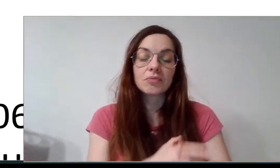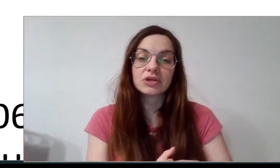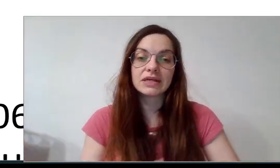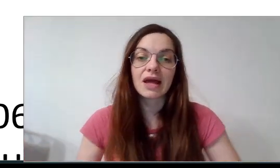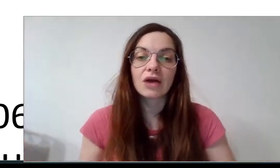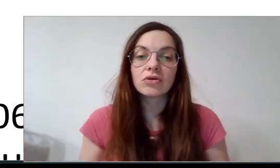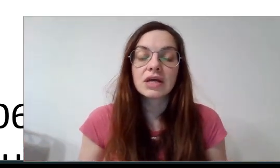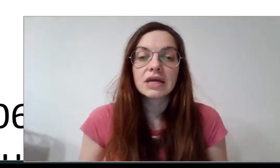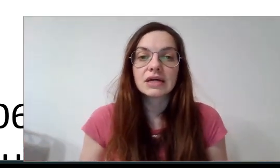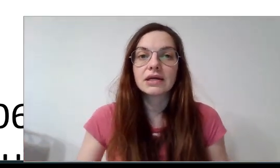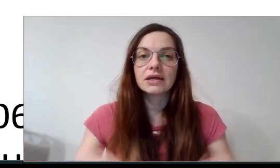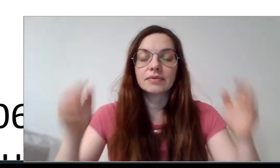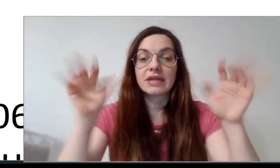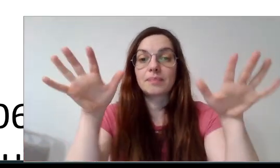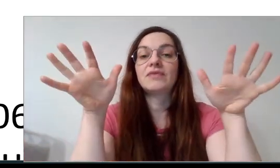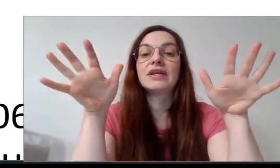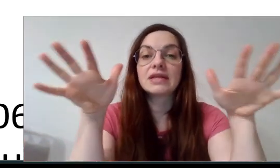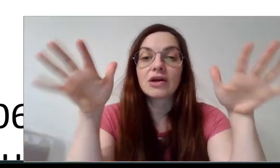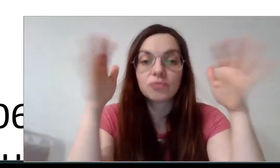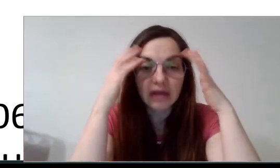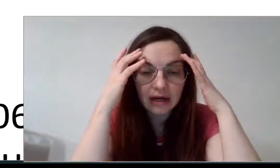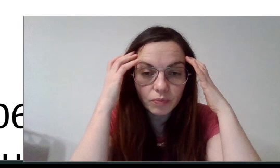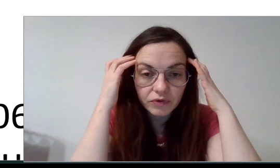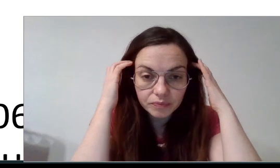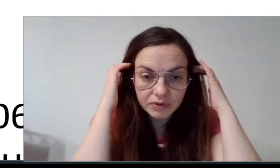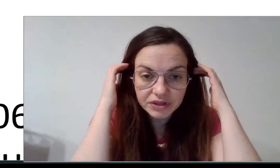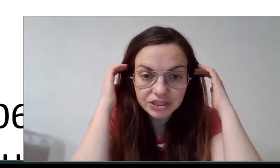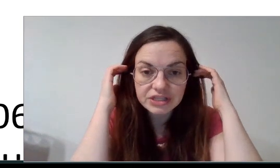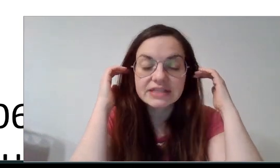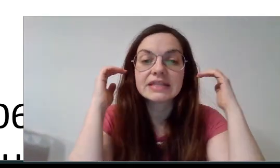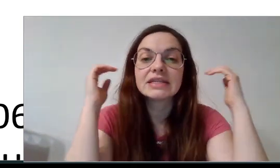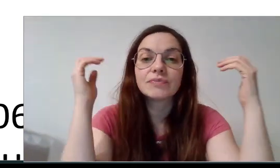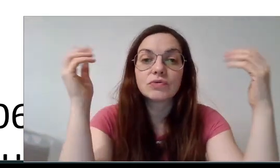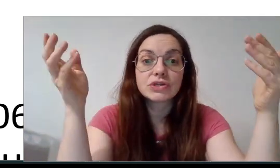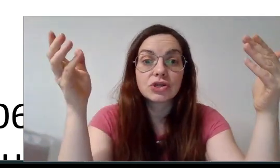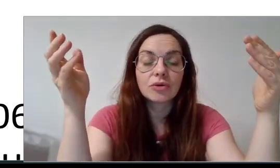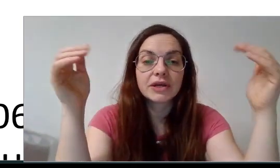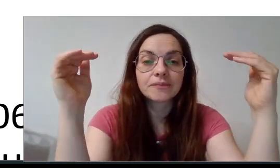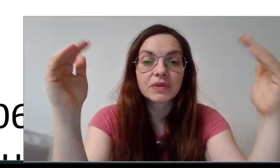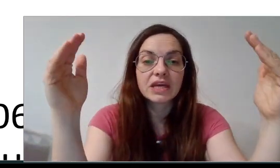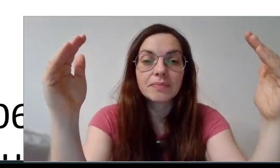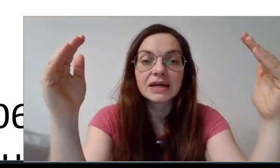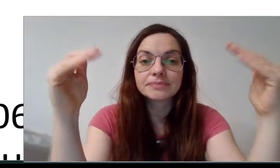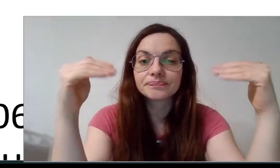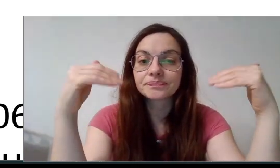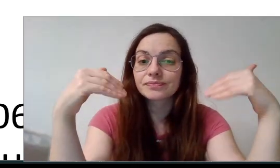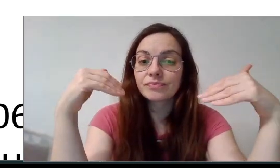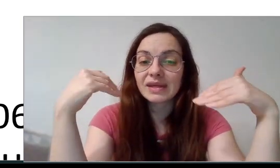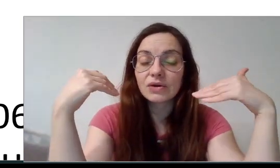je moderni glagol, nepravilan je kao i modali u prvoj i trećoj lice i nini imaju isti oblik. Ich